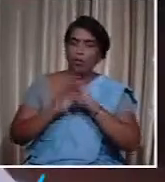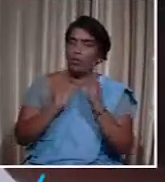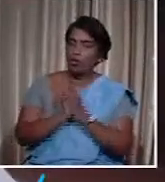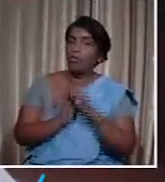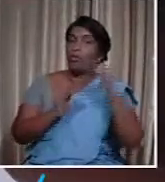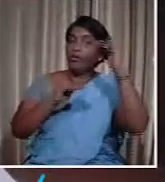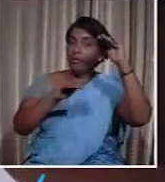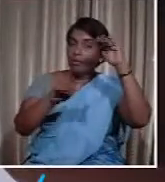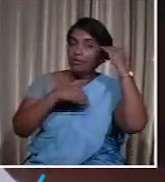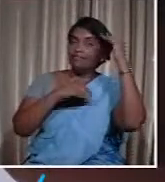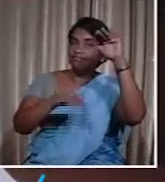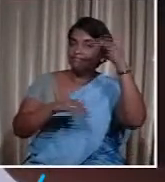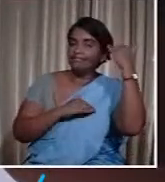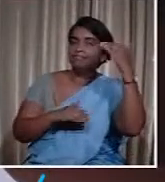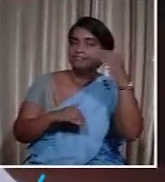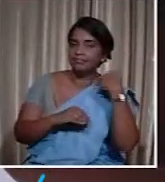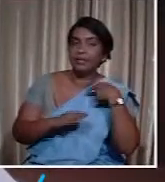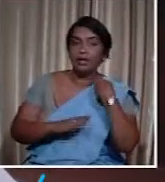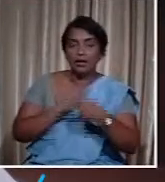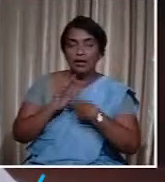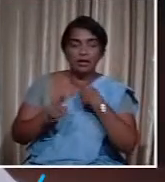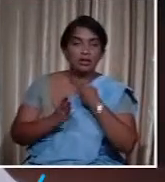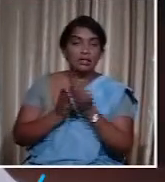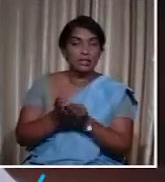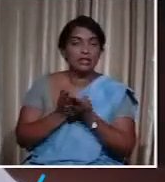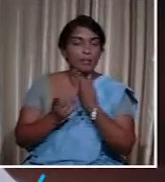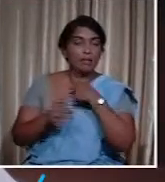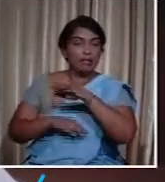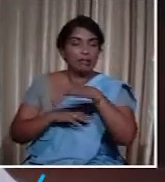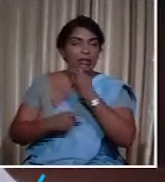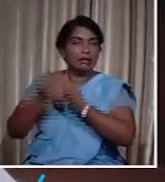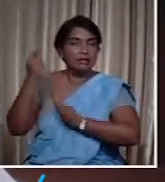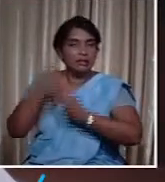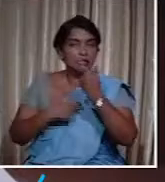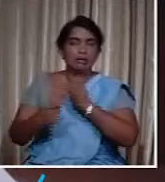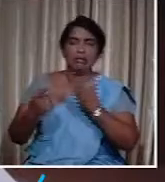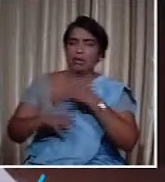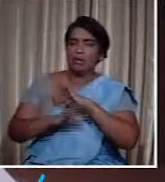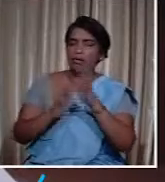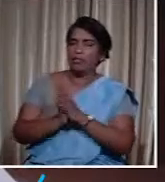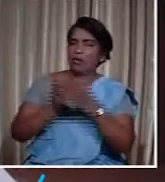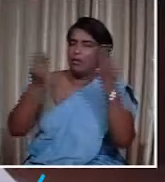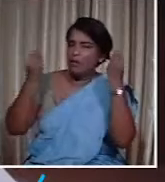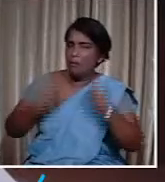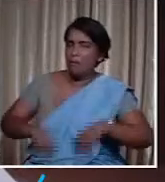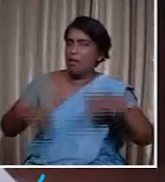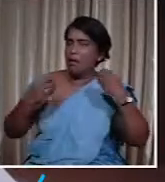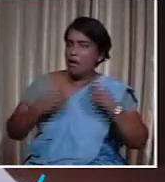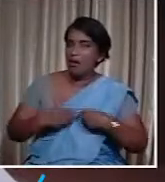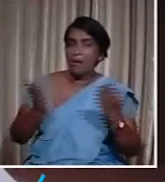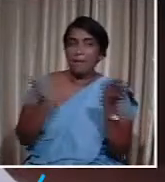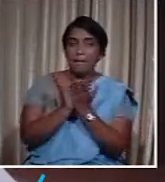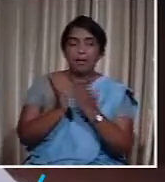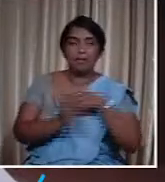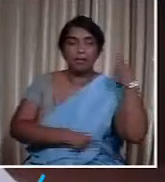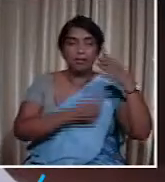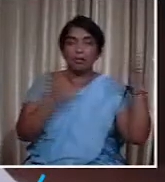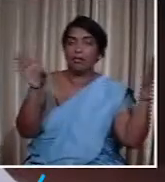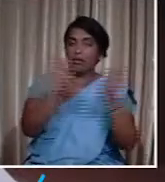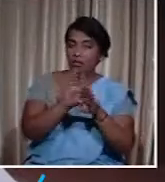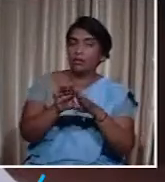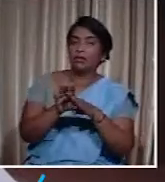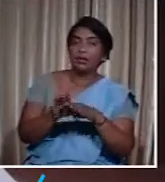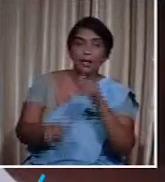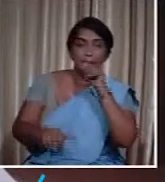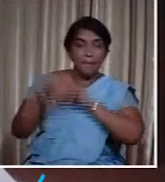මත රඳාපවතින රටේ ජාතික සම්පත් විකුණමින් පාළුවට යමින් කඩා වට්ටමින් කඩදාසිකම් මල් වහමින්